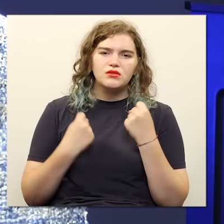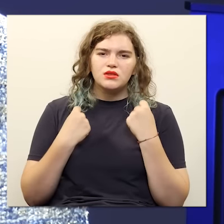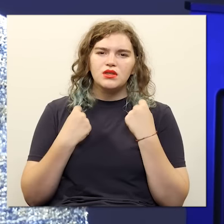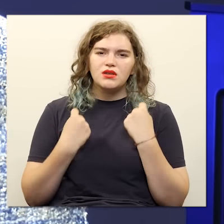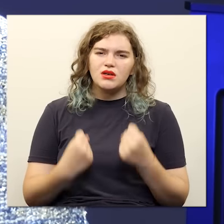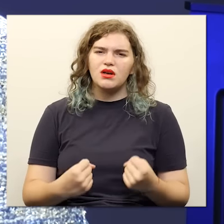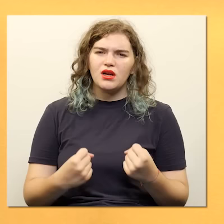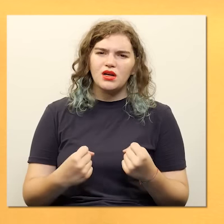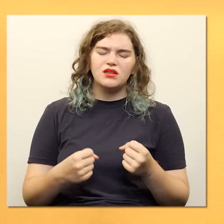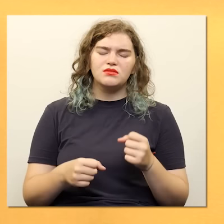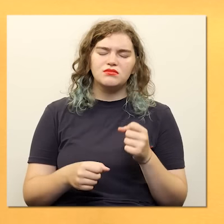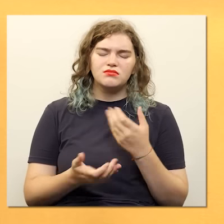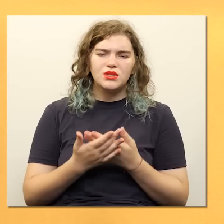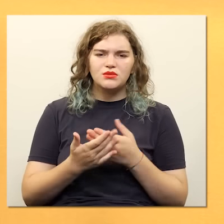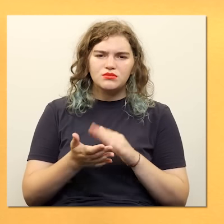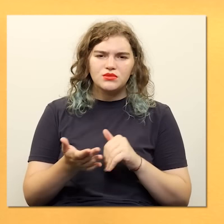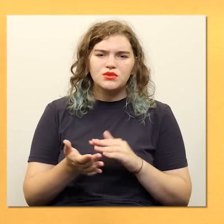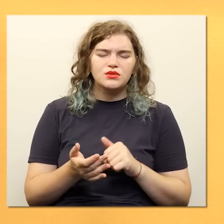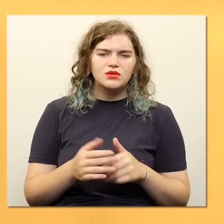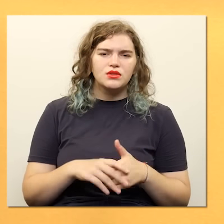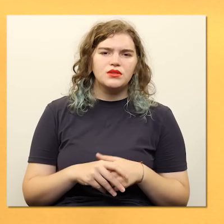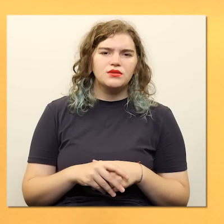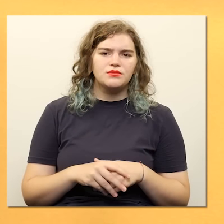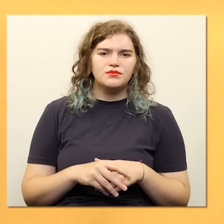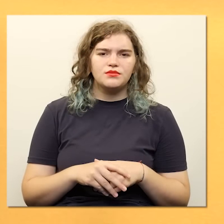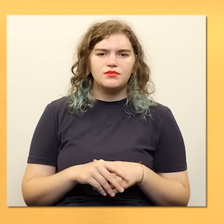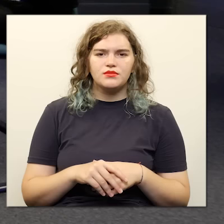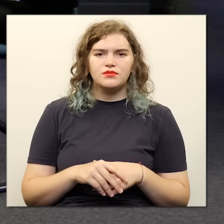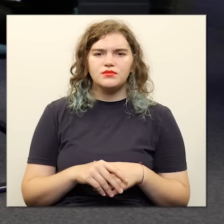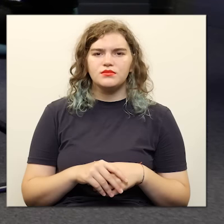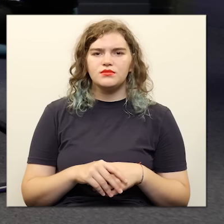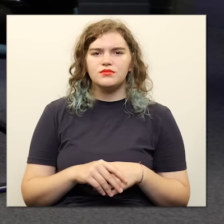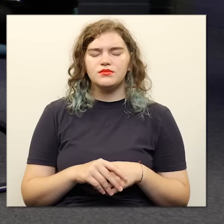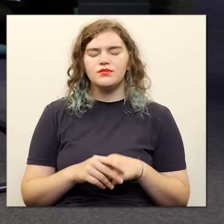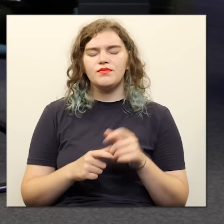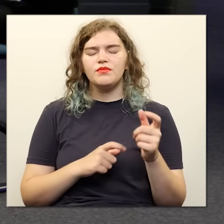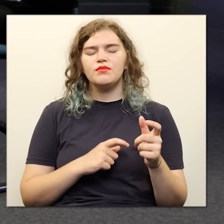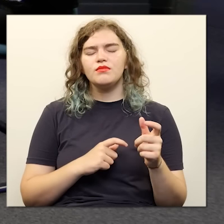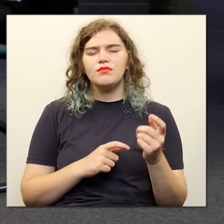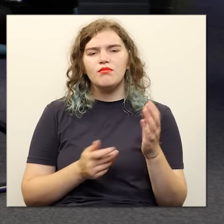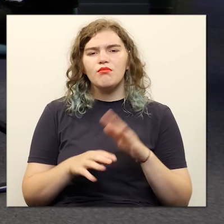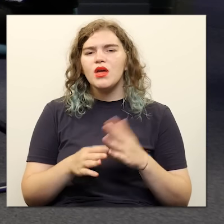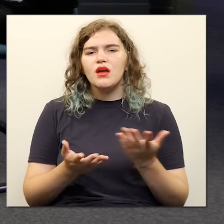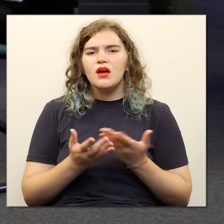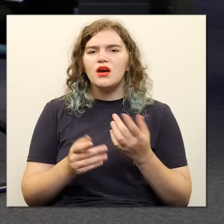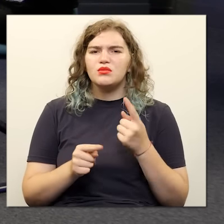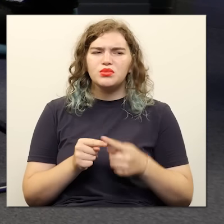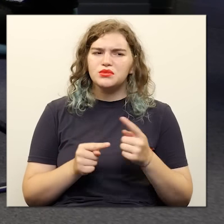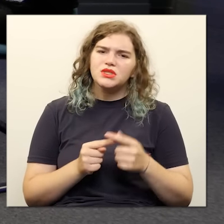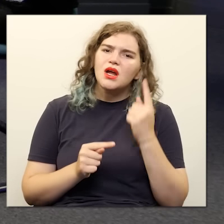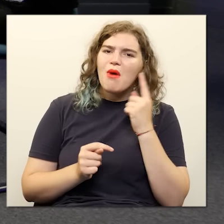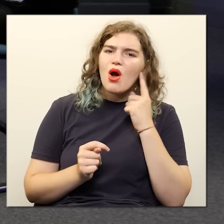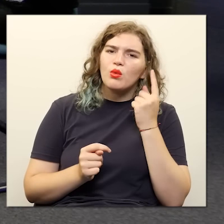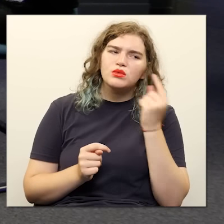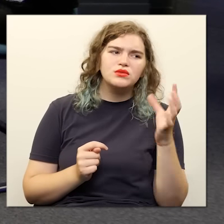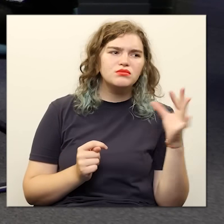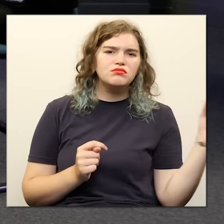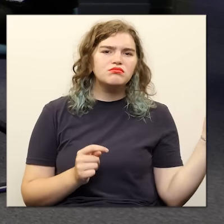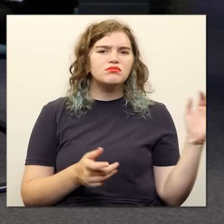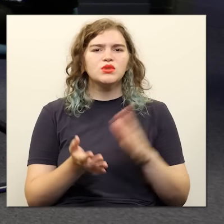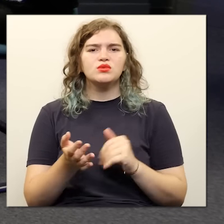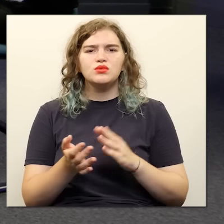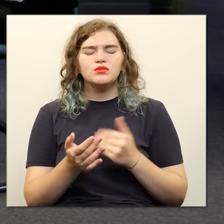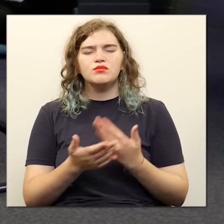delicată de slujire, o parte grea de slujire, aș putea spune, pe care în foarte puține rânduri o